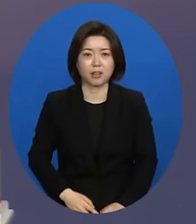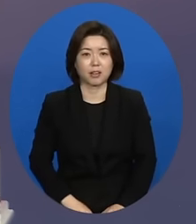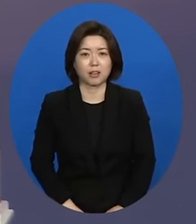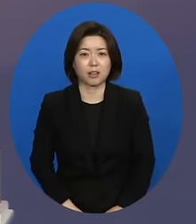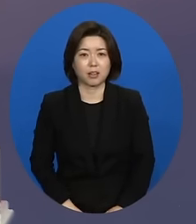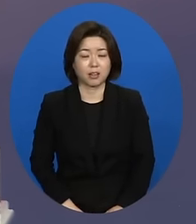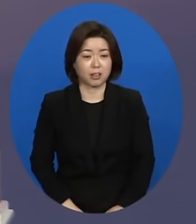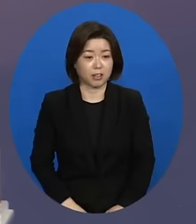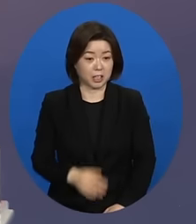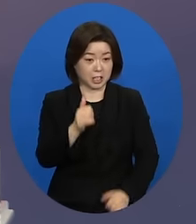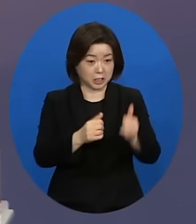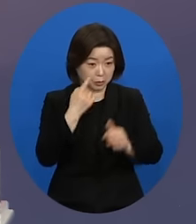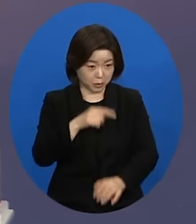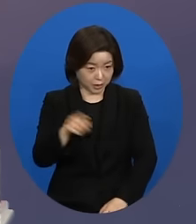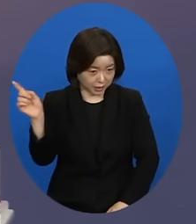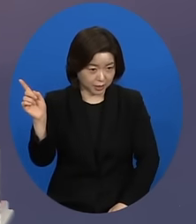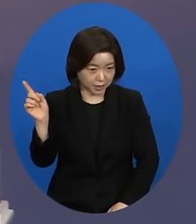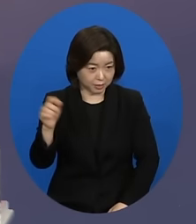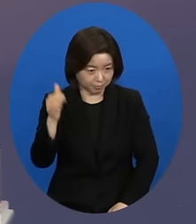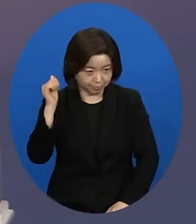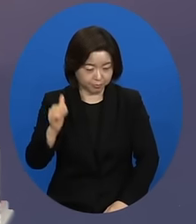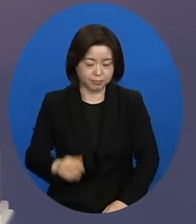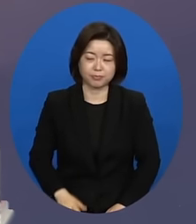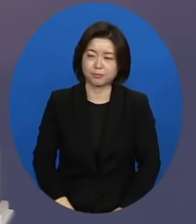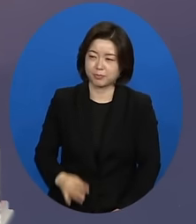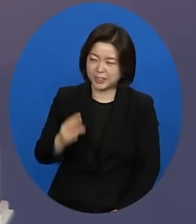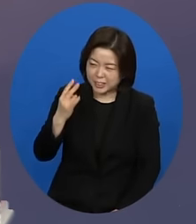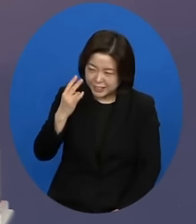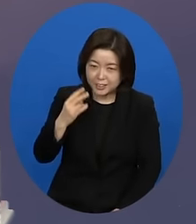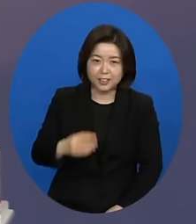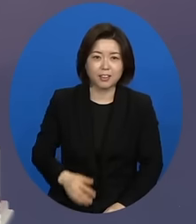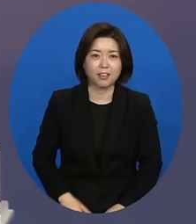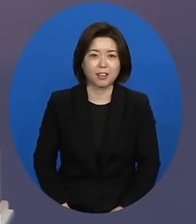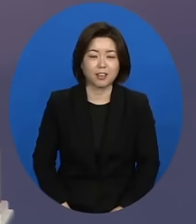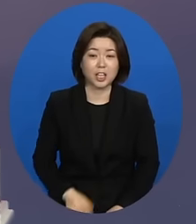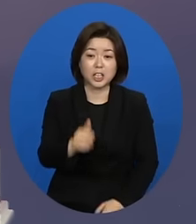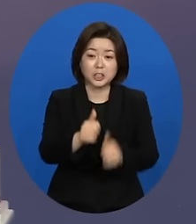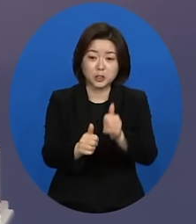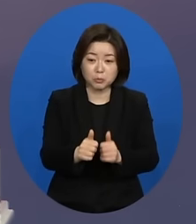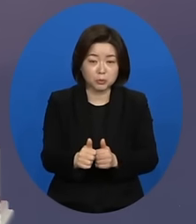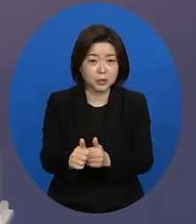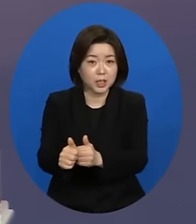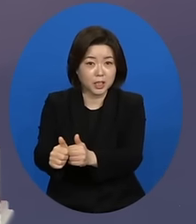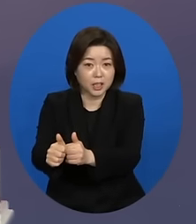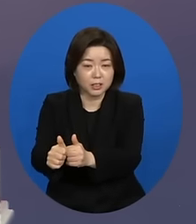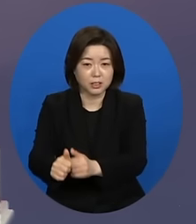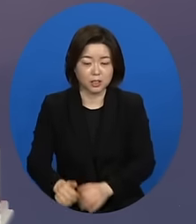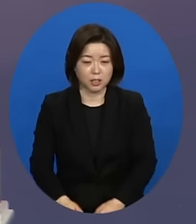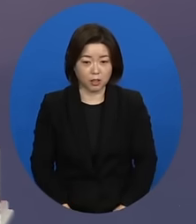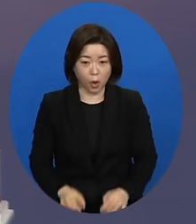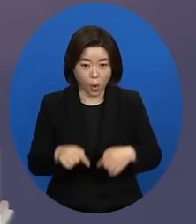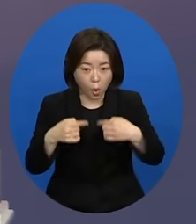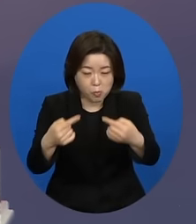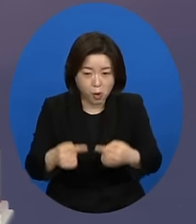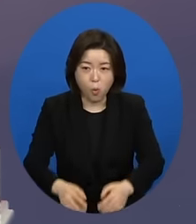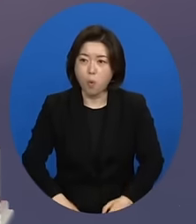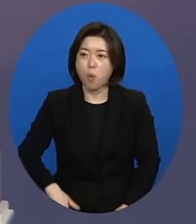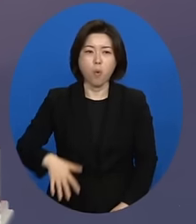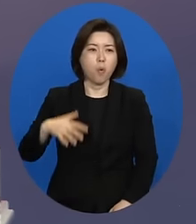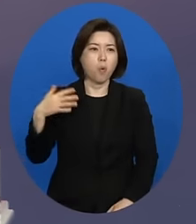시험 보러 가자. 예. 시험 보러 갔더니 와 많이도